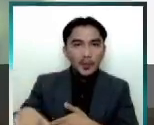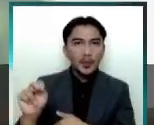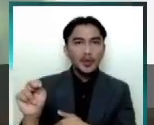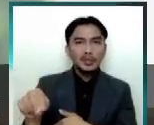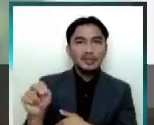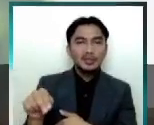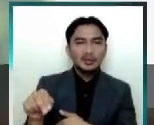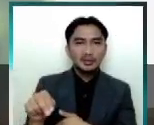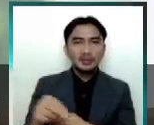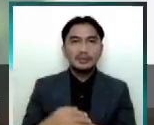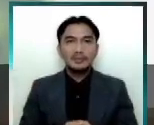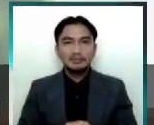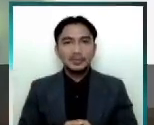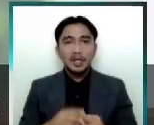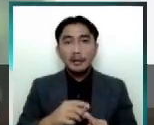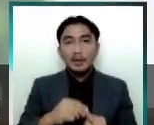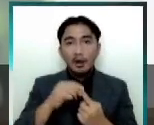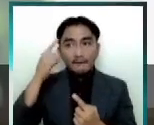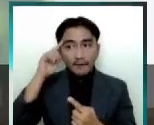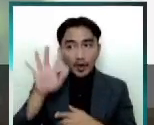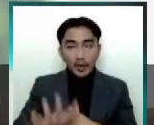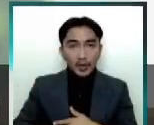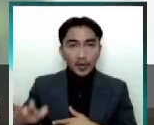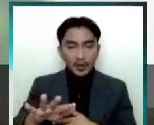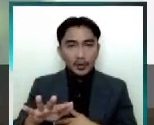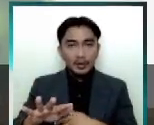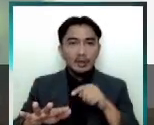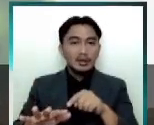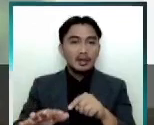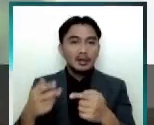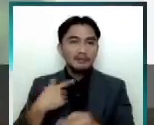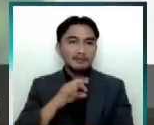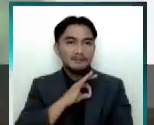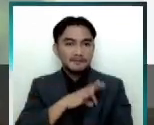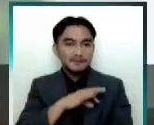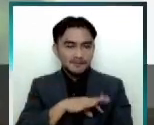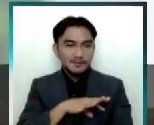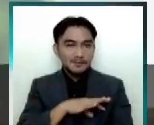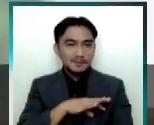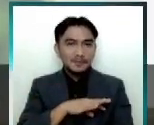lalo na para sa kanilang mga rekisitong pagkalusugan.